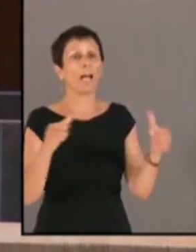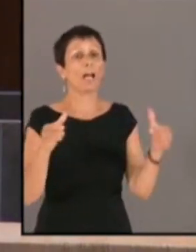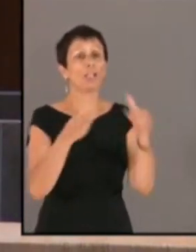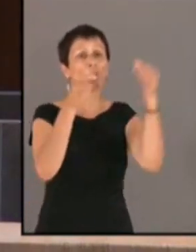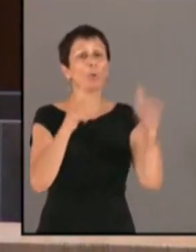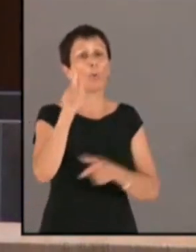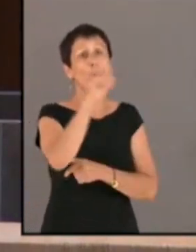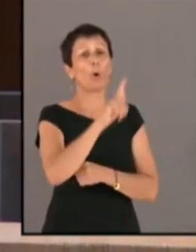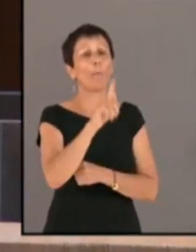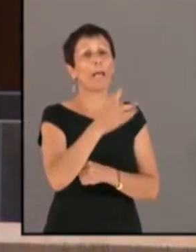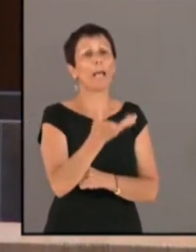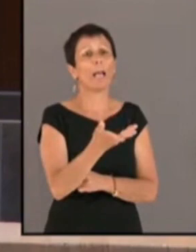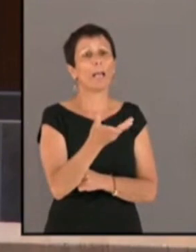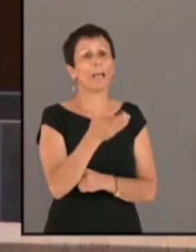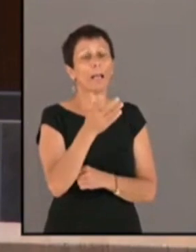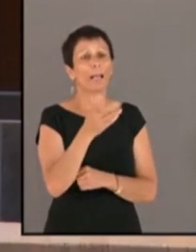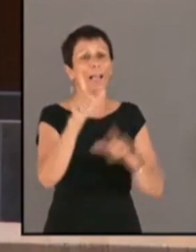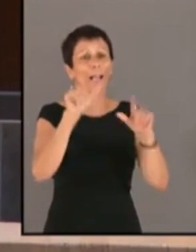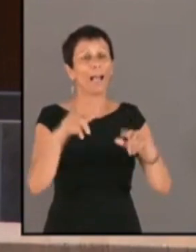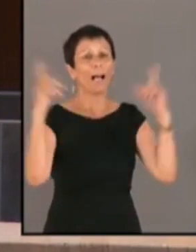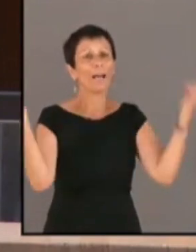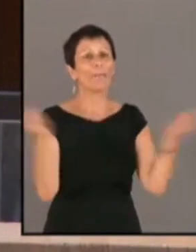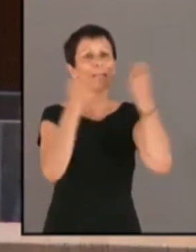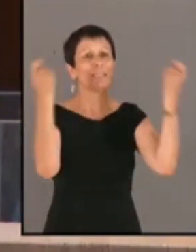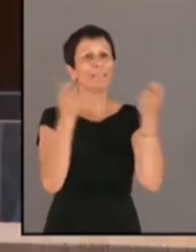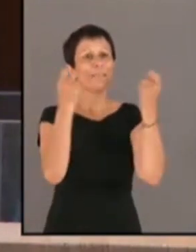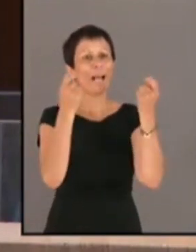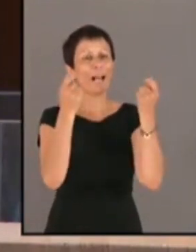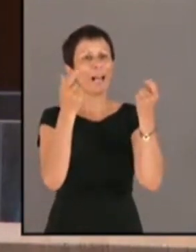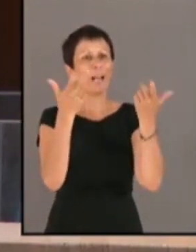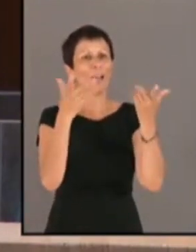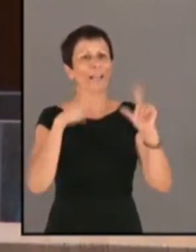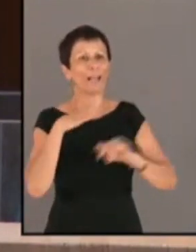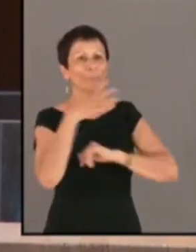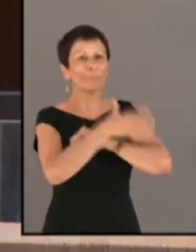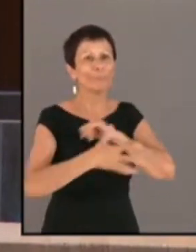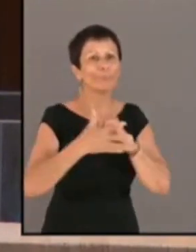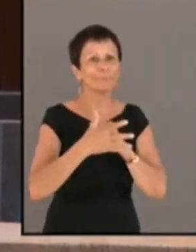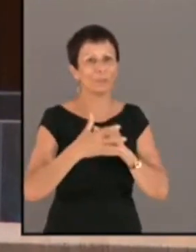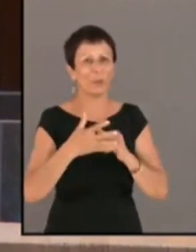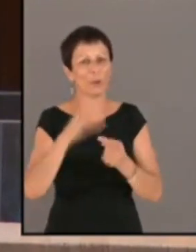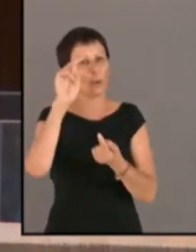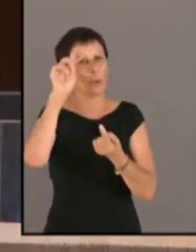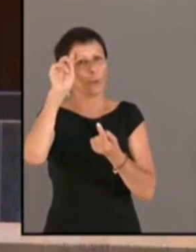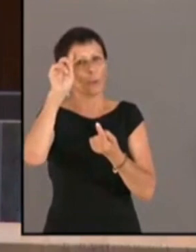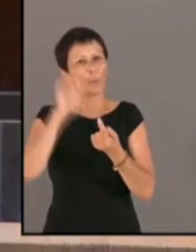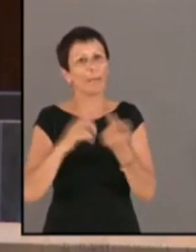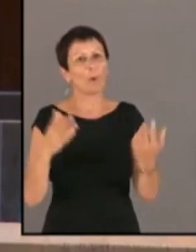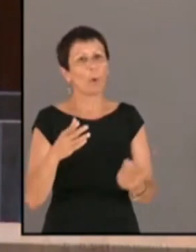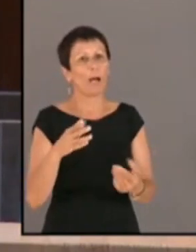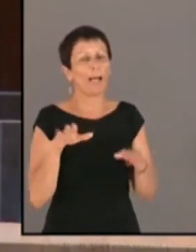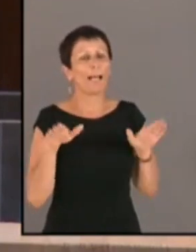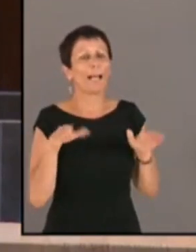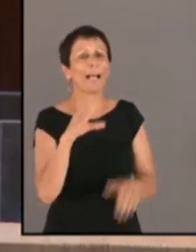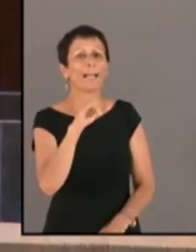Château-Gombert, à l'occasion du Festival international de folklore, il y a un groupe de rock provençal, les Cigales Angatsé. Ah ben, on pourrait faire jouer